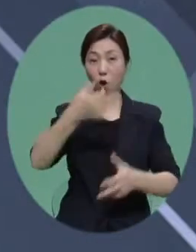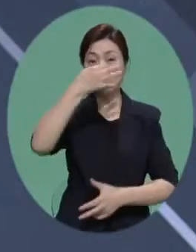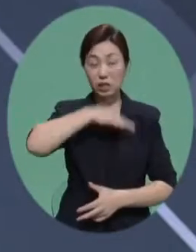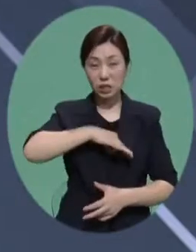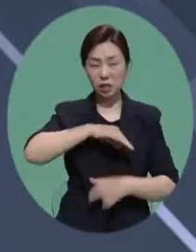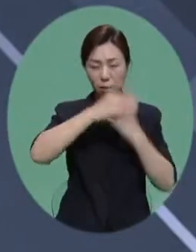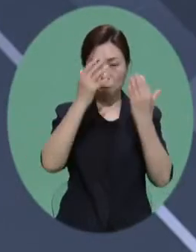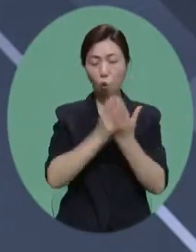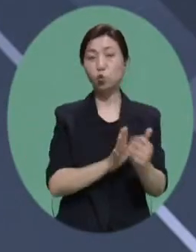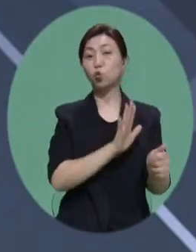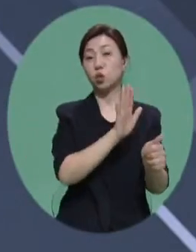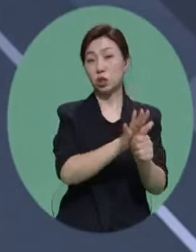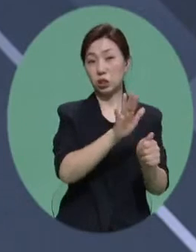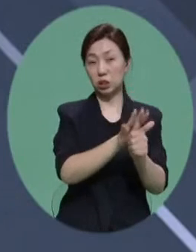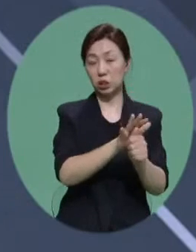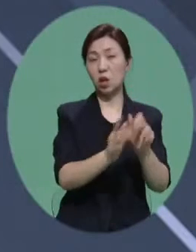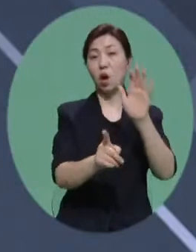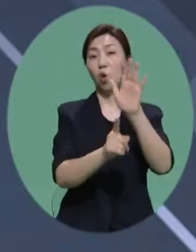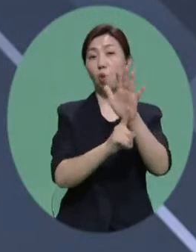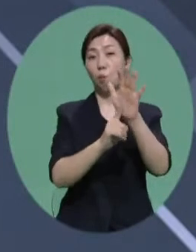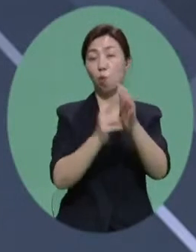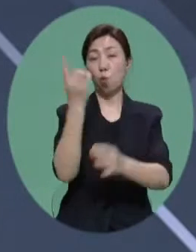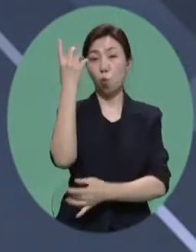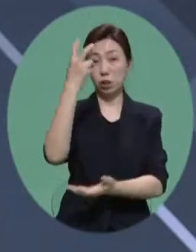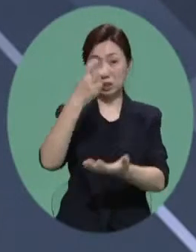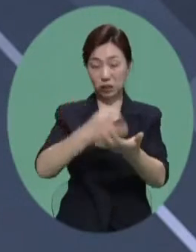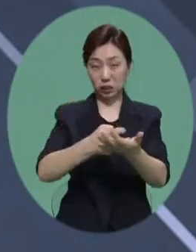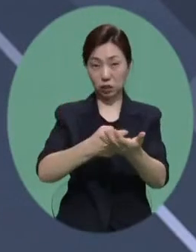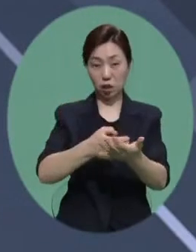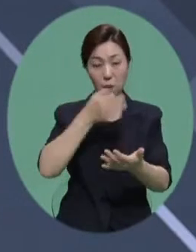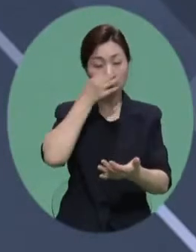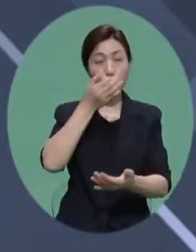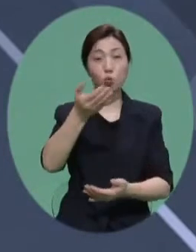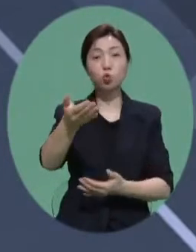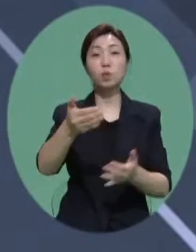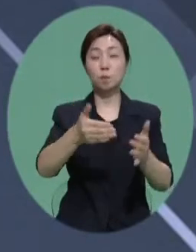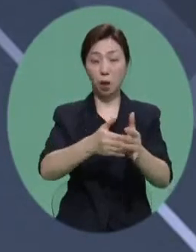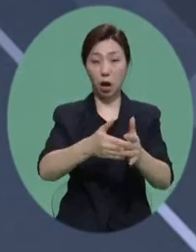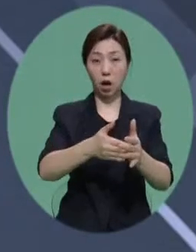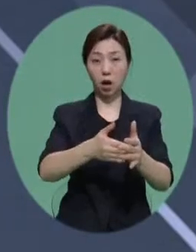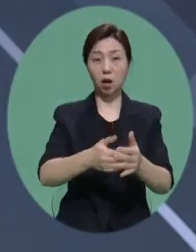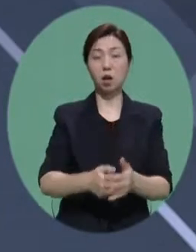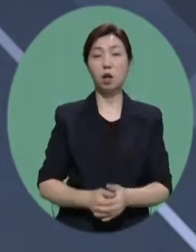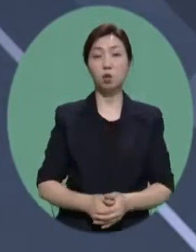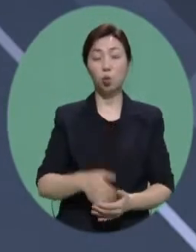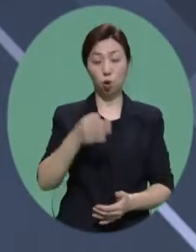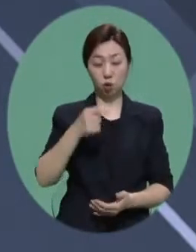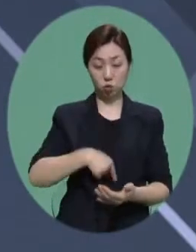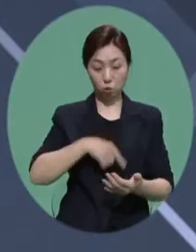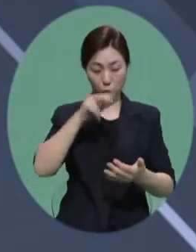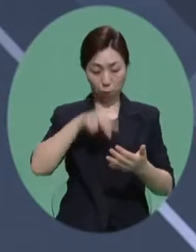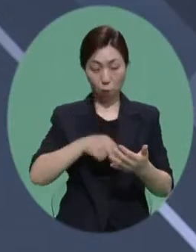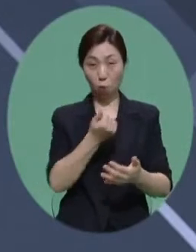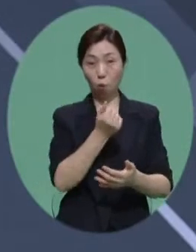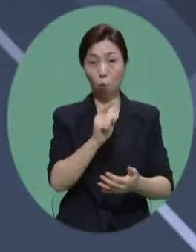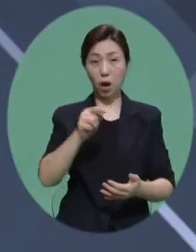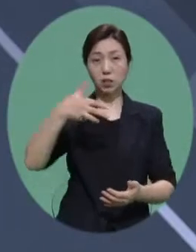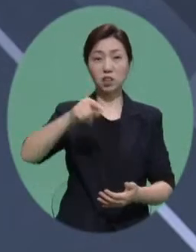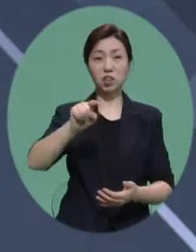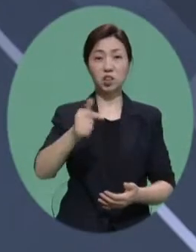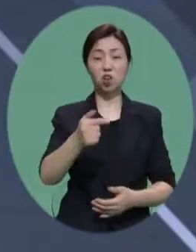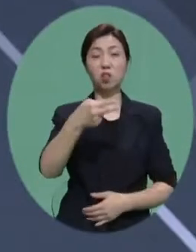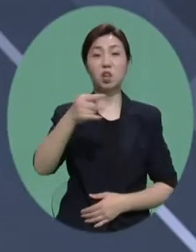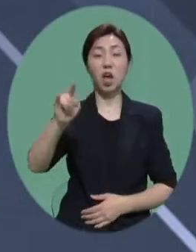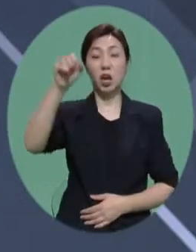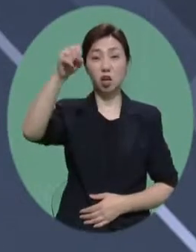몰아주는 이 공모 지침 소를 보고 했고 또 그 자리에서 이후 본 이미 하천 대유 가 제대로 돈을 보이게